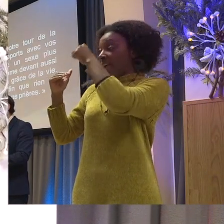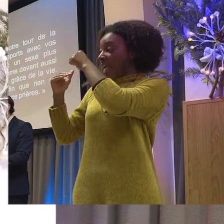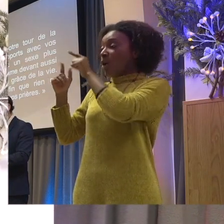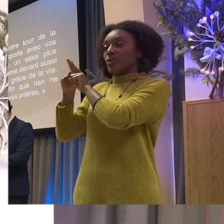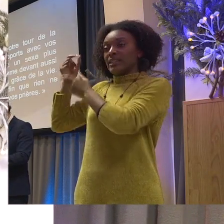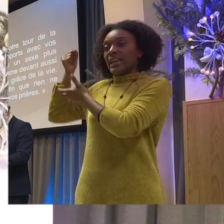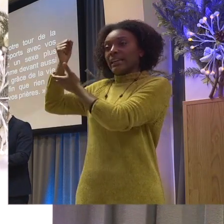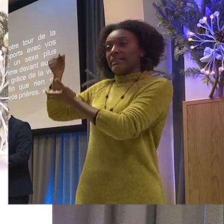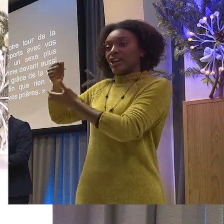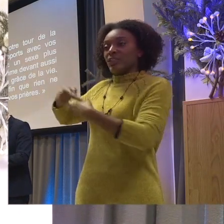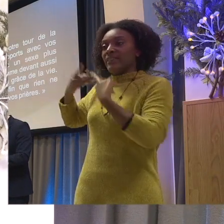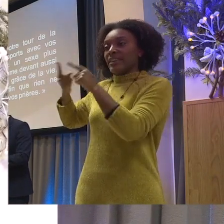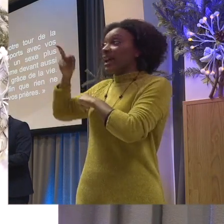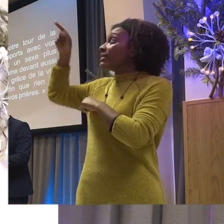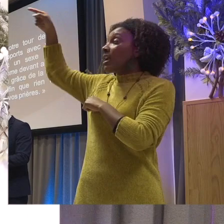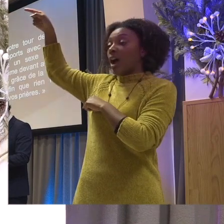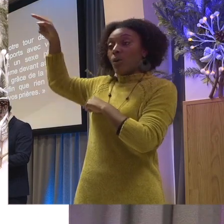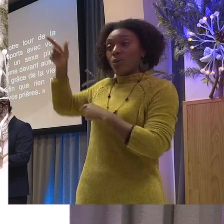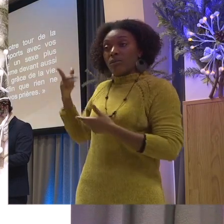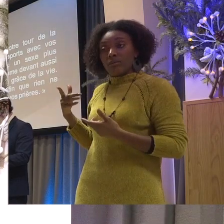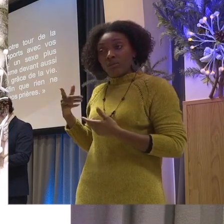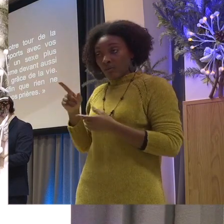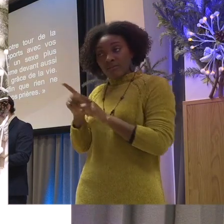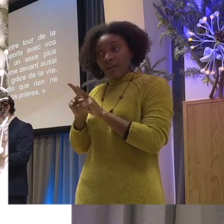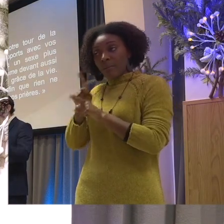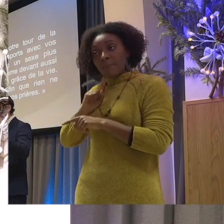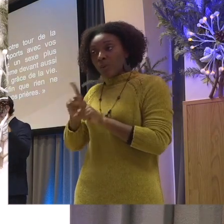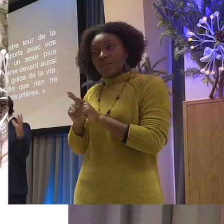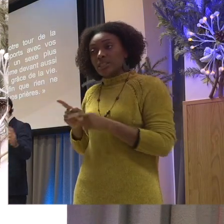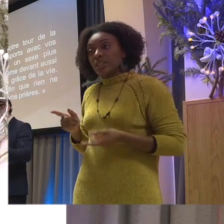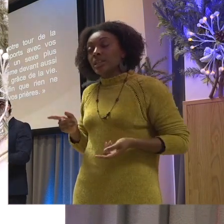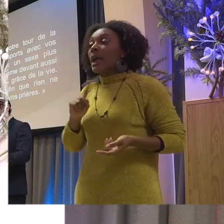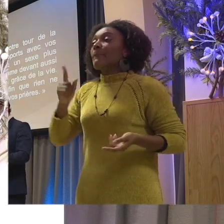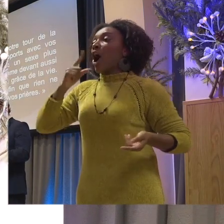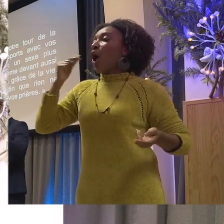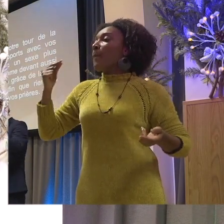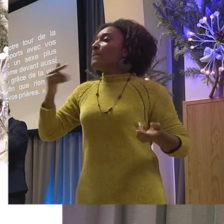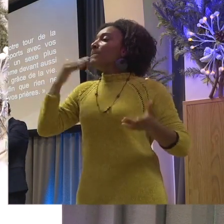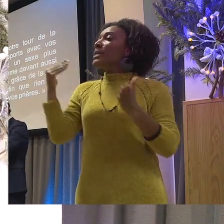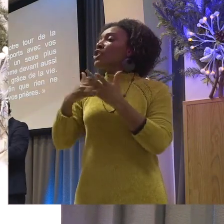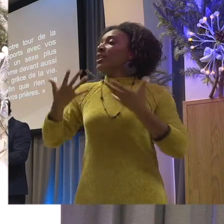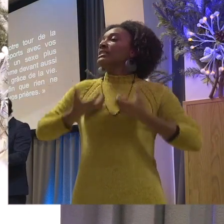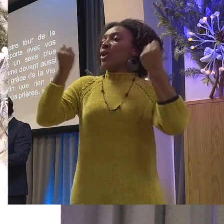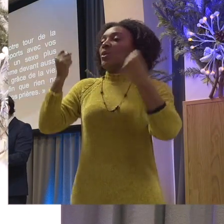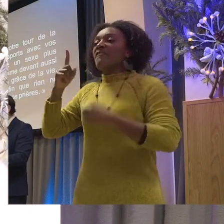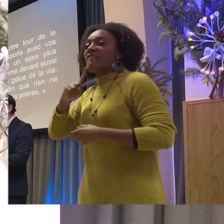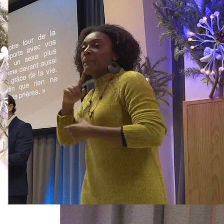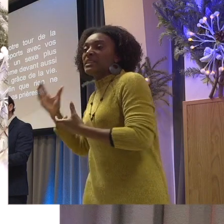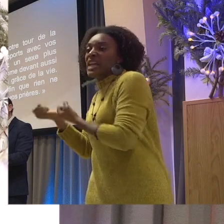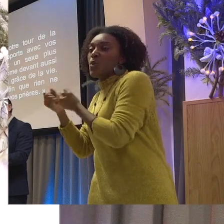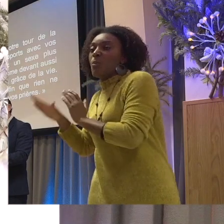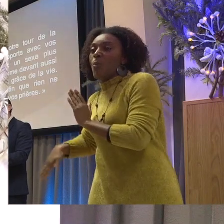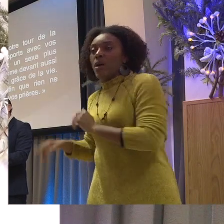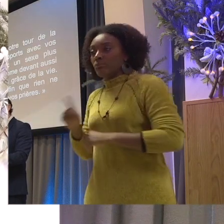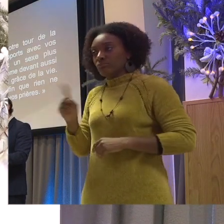la grâce, de la vie. Alléluia! Il n'y a pas un super salut pour les maris et un salut au rabais pour les femmes. Hein. Ça n'existe